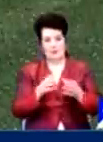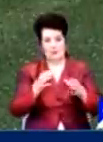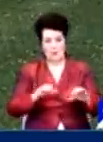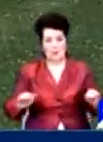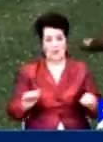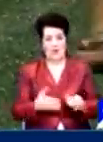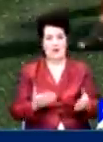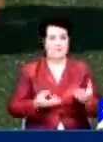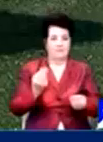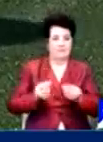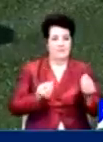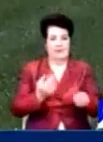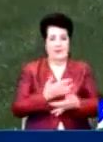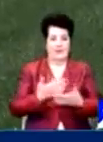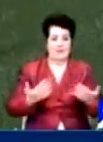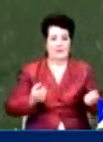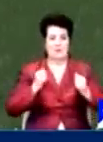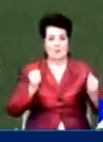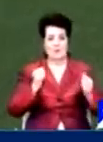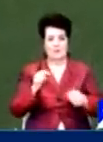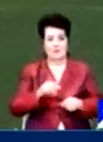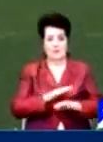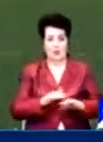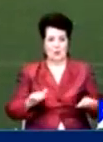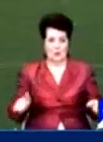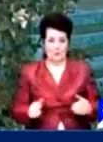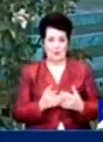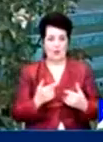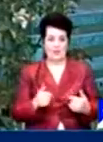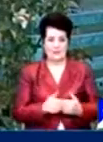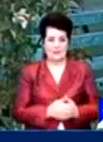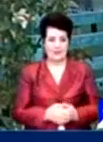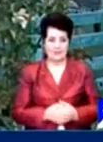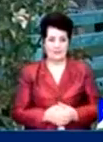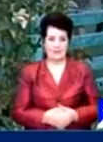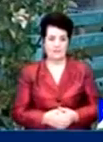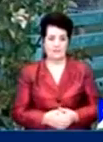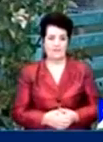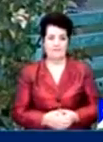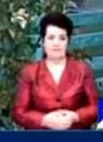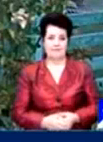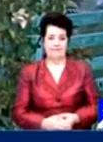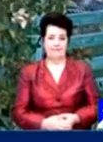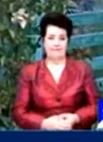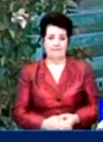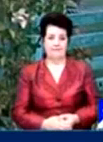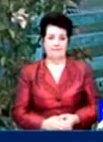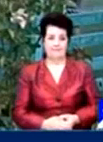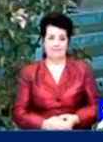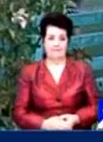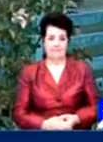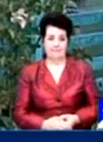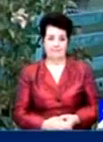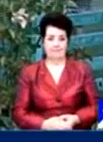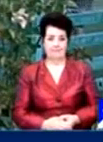organizează activități educaționale și sportive pentru copii. In the first year we were invited to come here and we saw